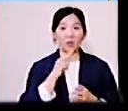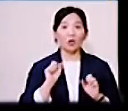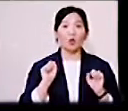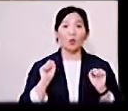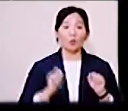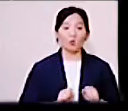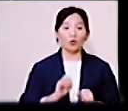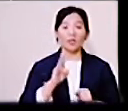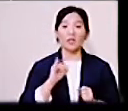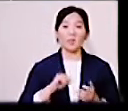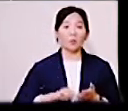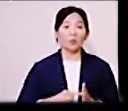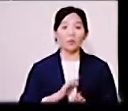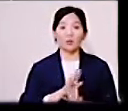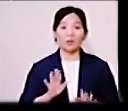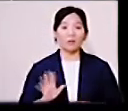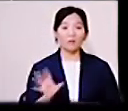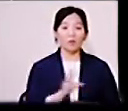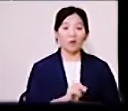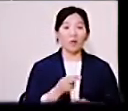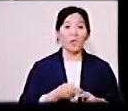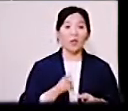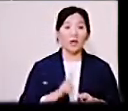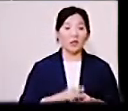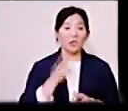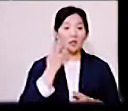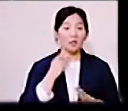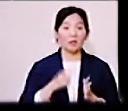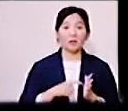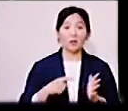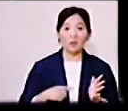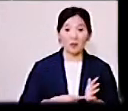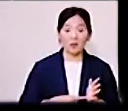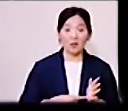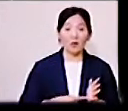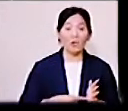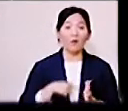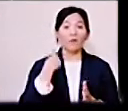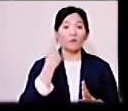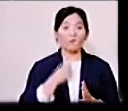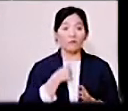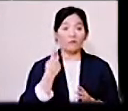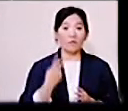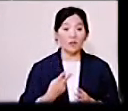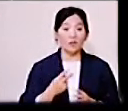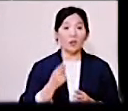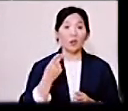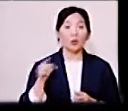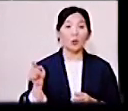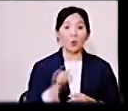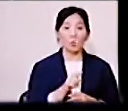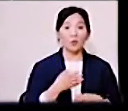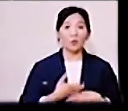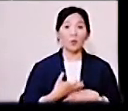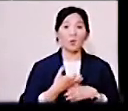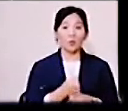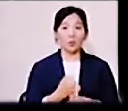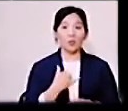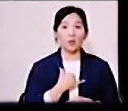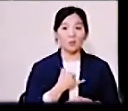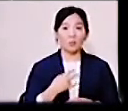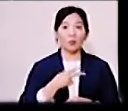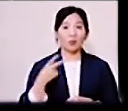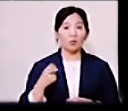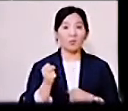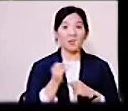можно не перемножать все, а при делении в виде дроби сократить. У нас